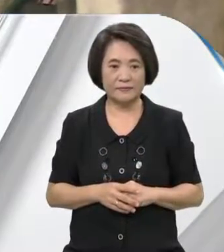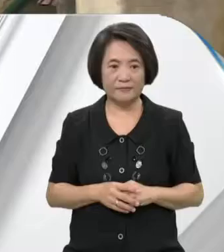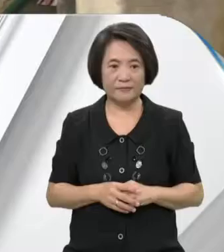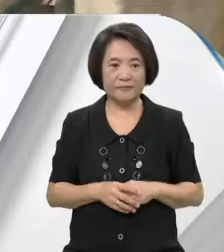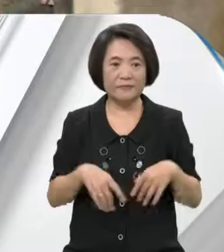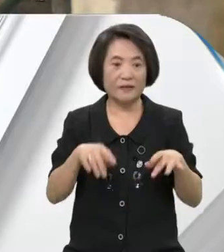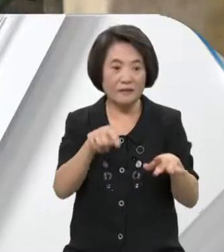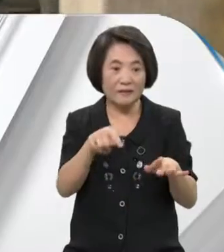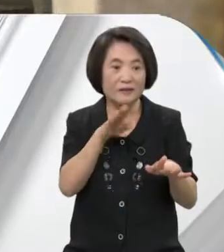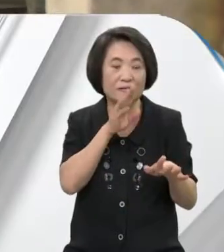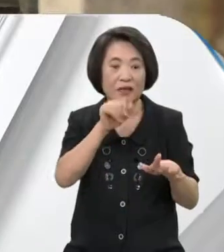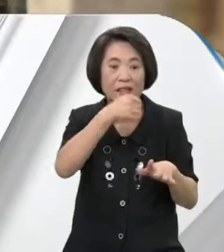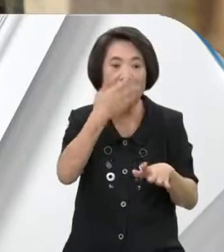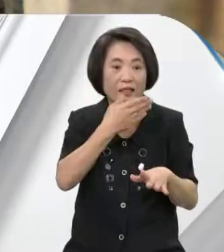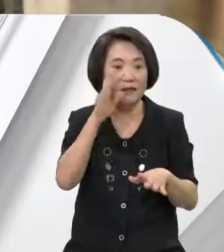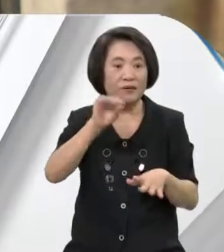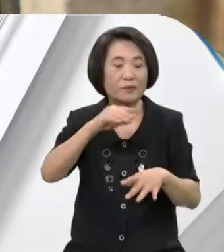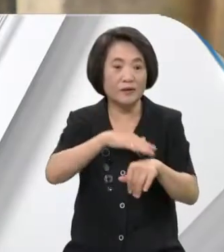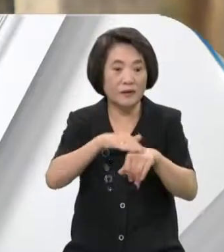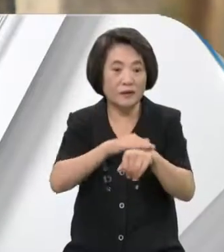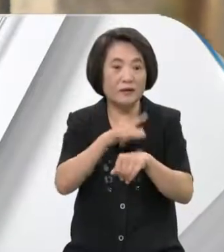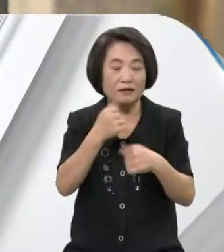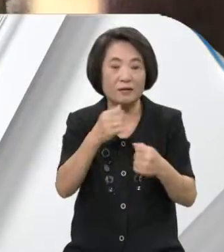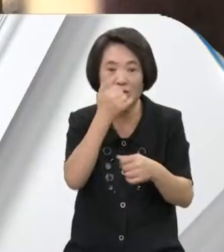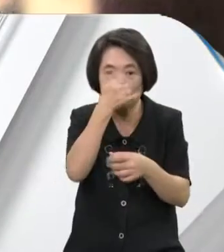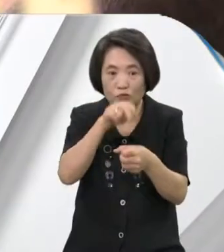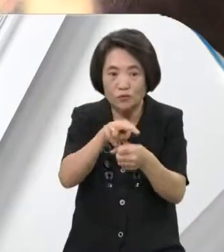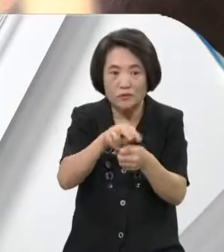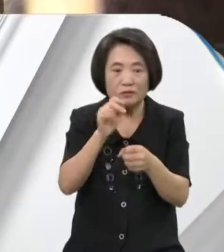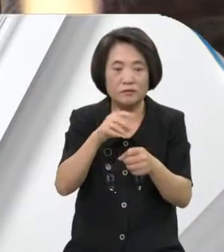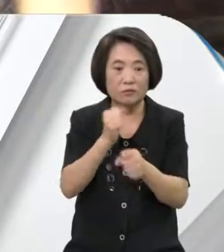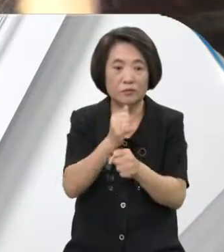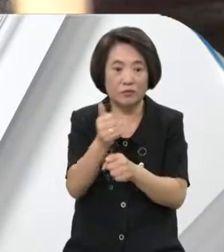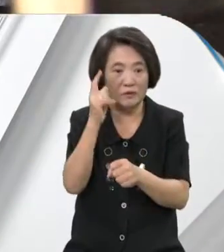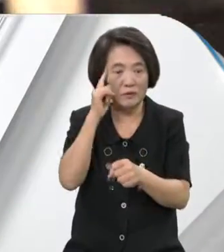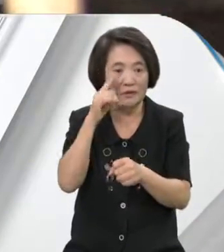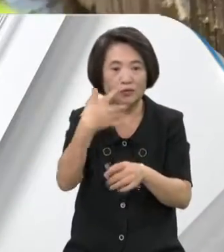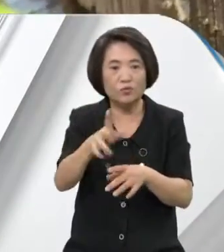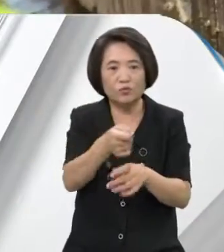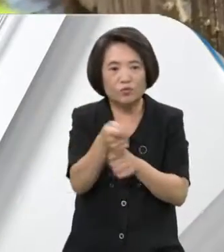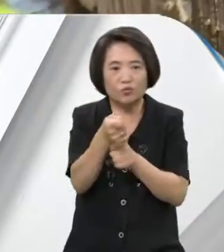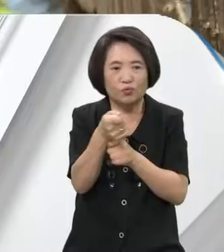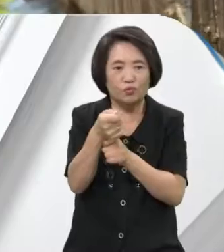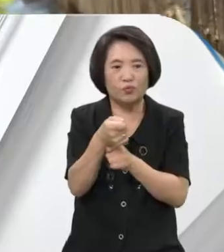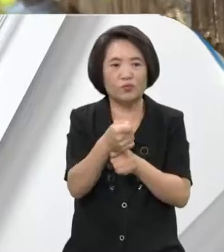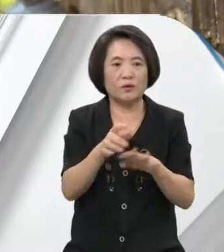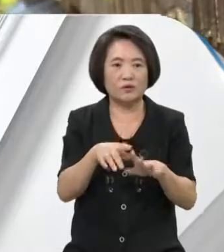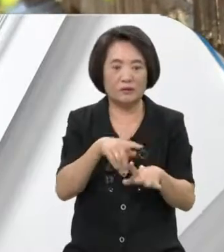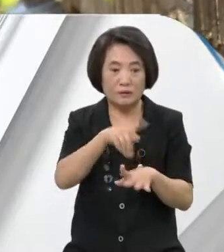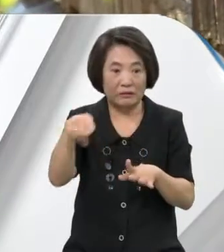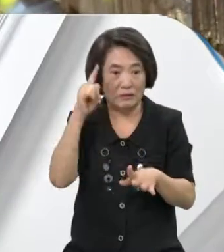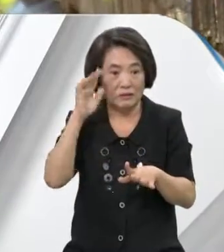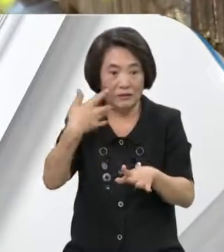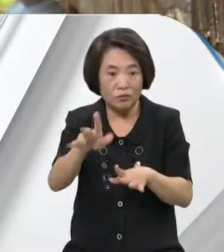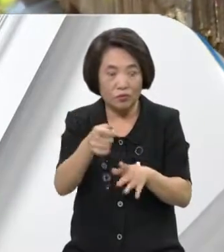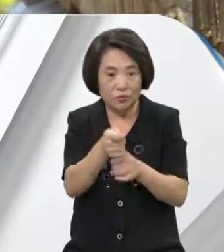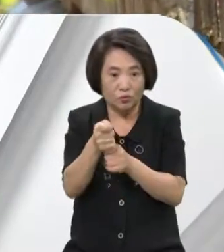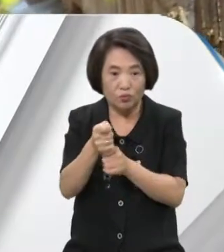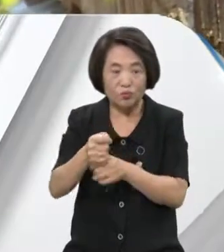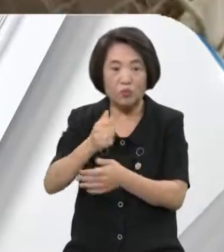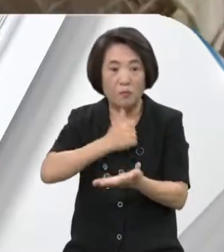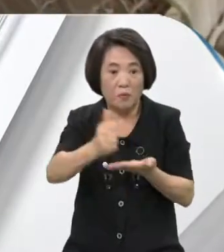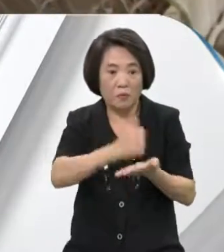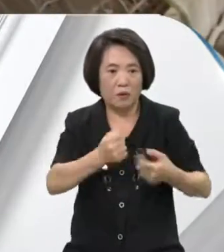亚达美系推动台湾万个西林修竹丛，工作人员提细竹篮，从起人员工也下用水查水水